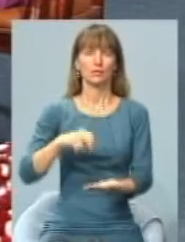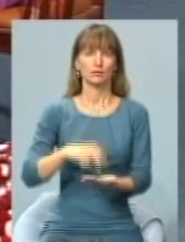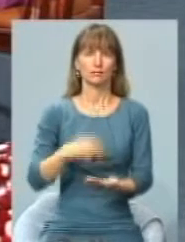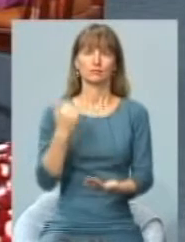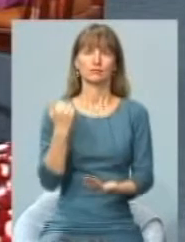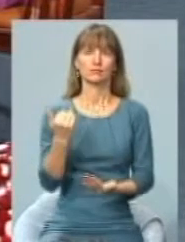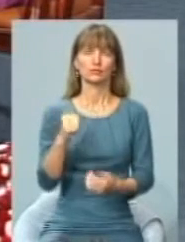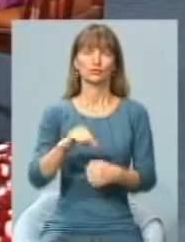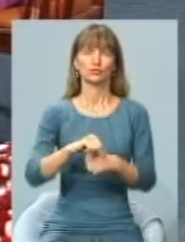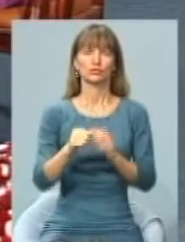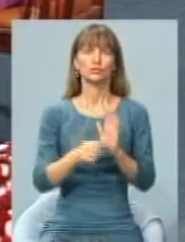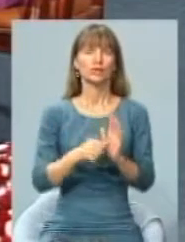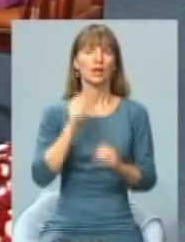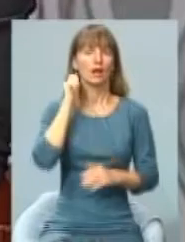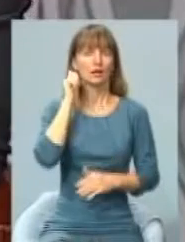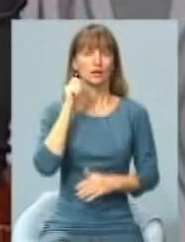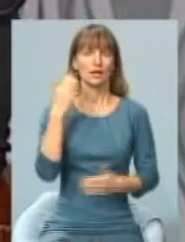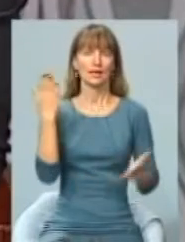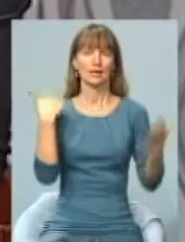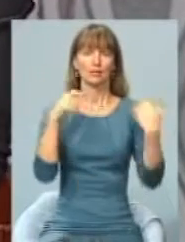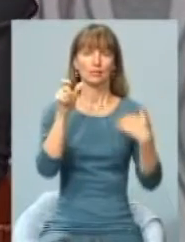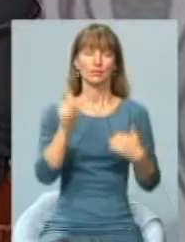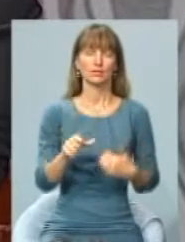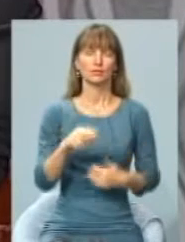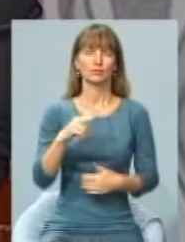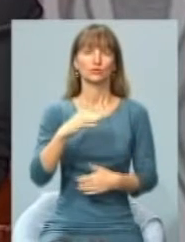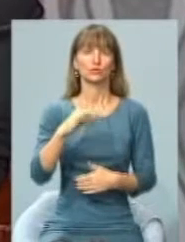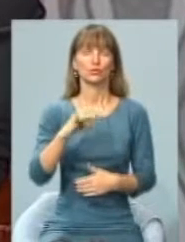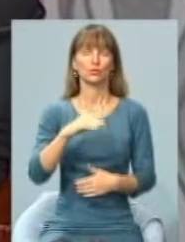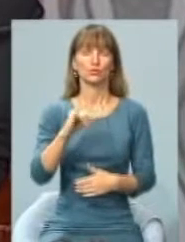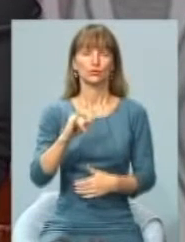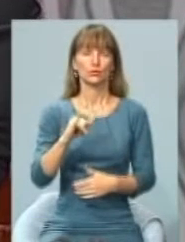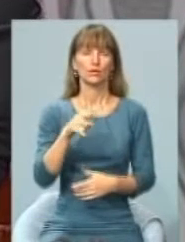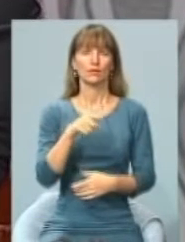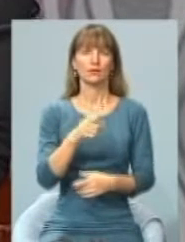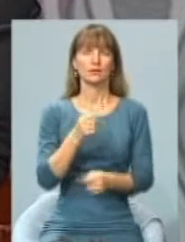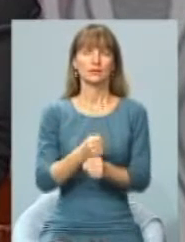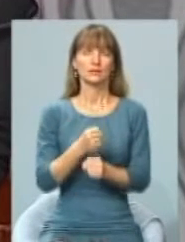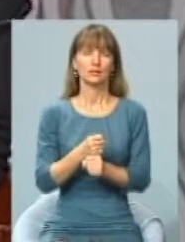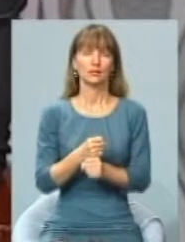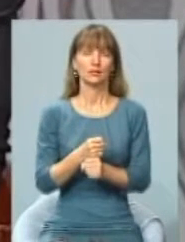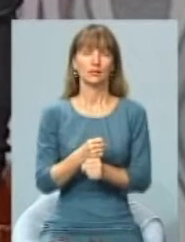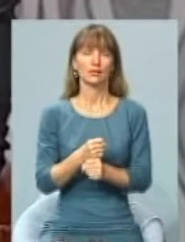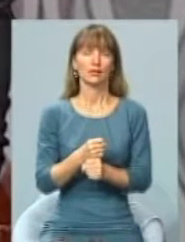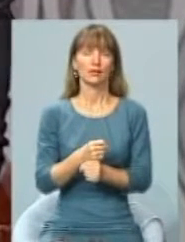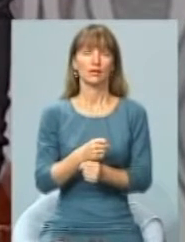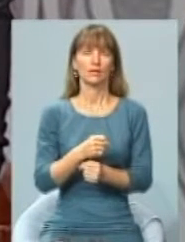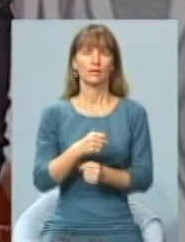16-річному гімнастові Джорджу Нісену. Фруктовий лід створила дівчинка, якій було просто, ну, всього 11